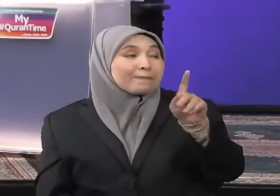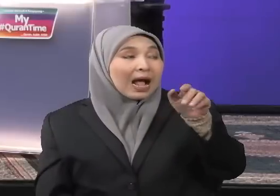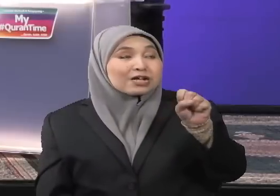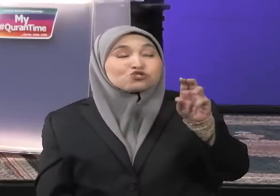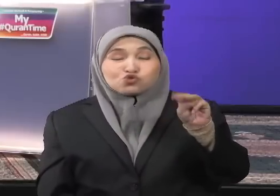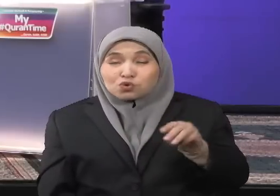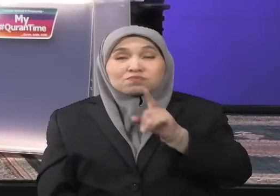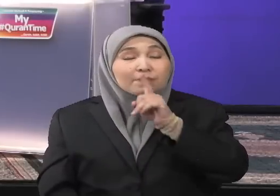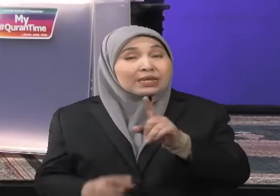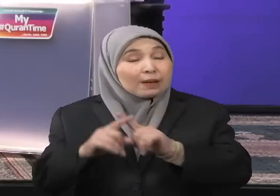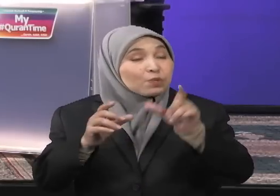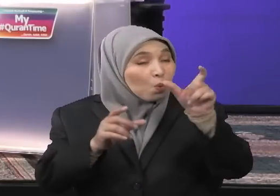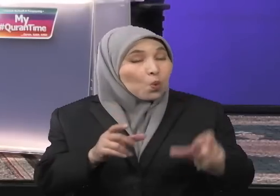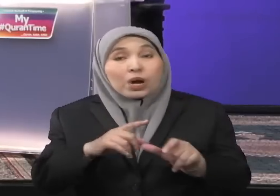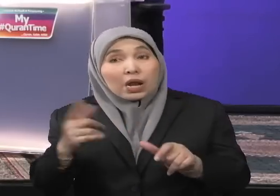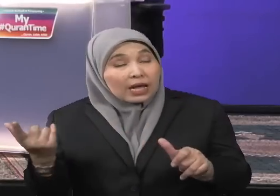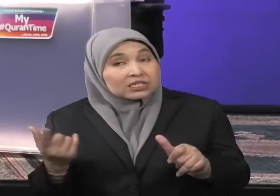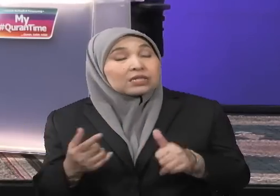tapi bila orang